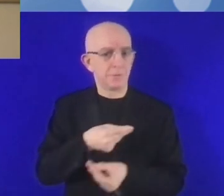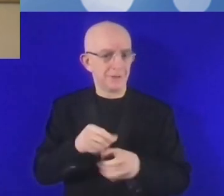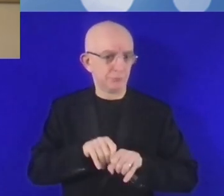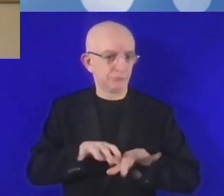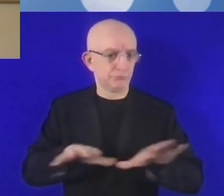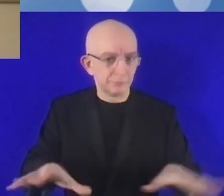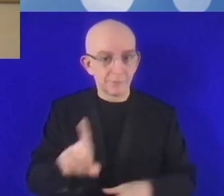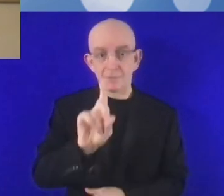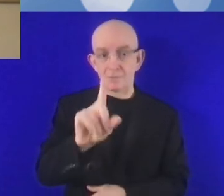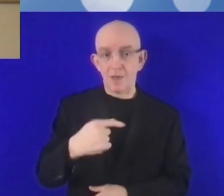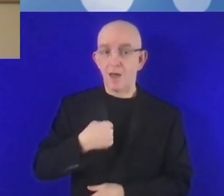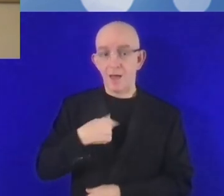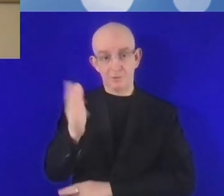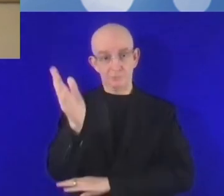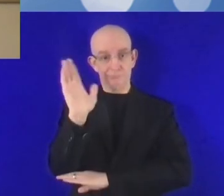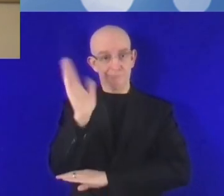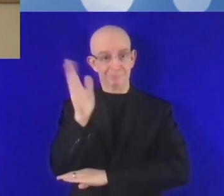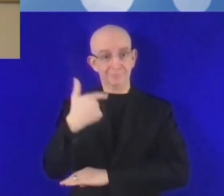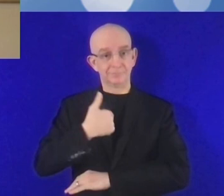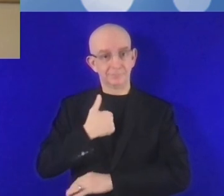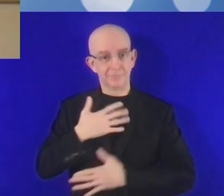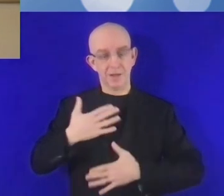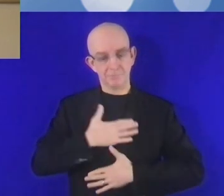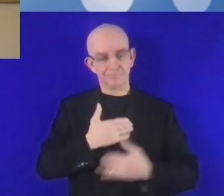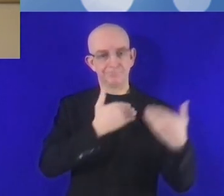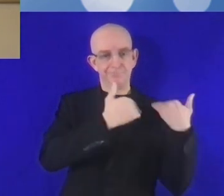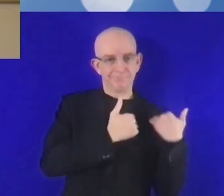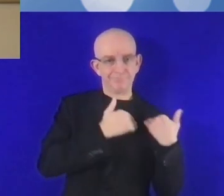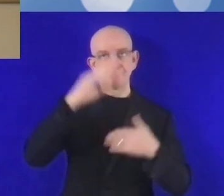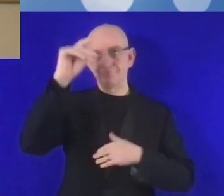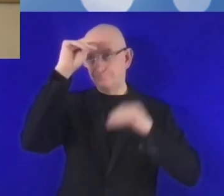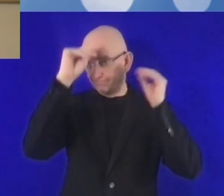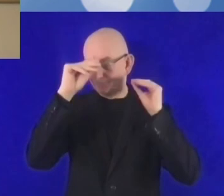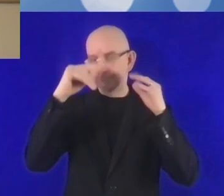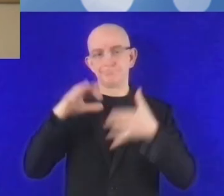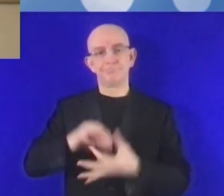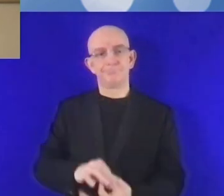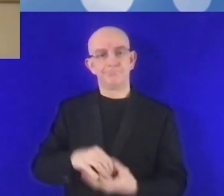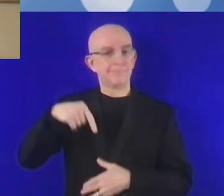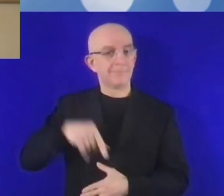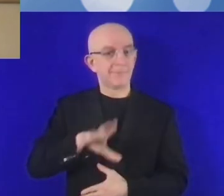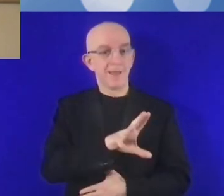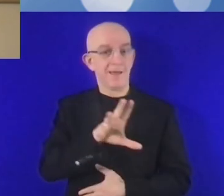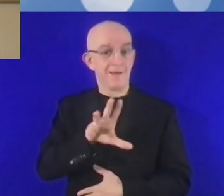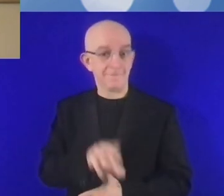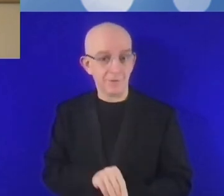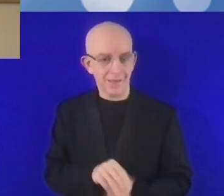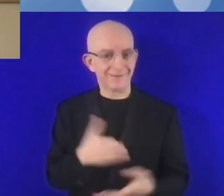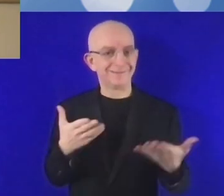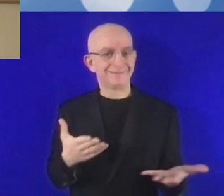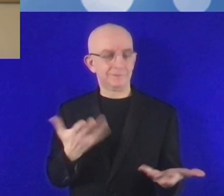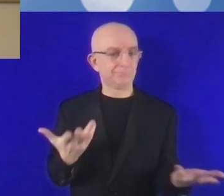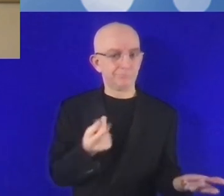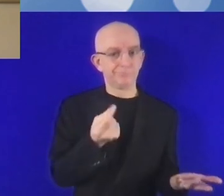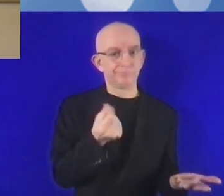особенно африканских стран, в которых в большей мере прогресс зависит от доступа к цифровым